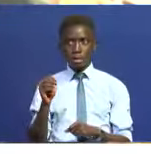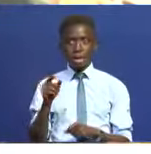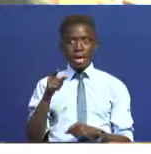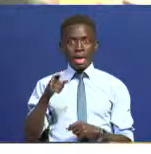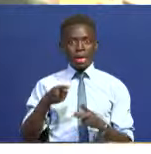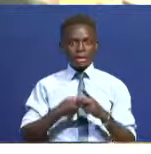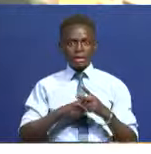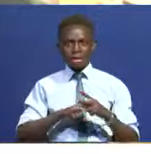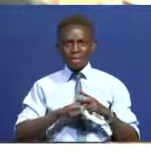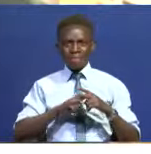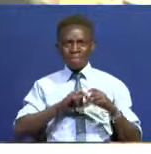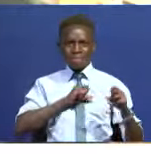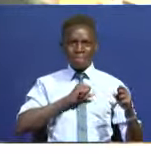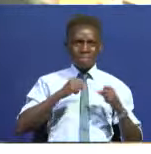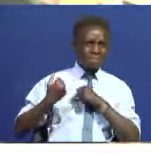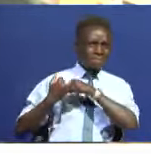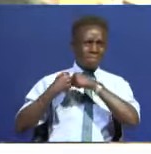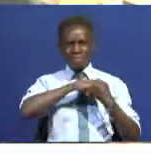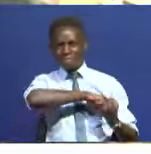kisu.